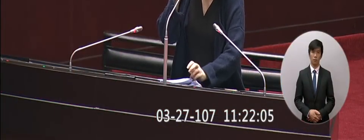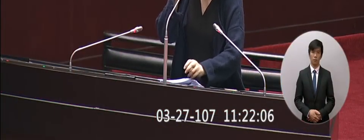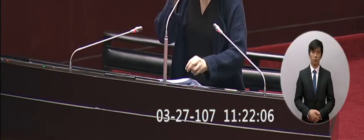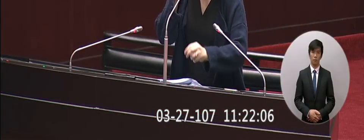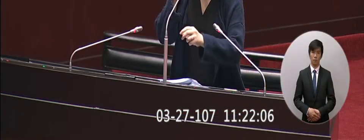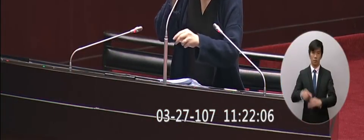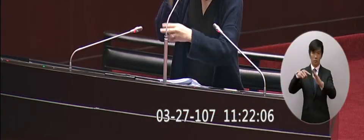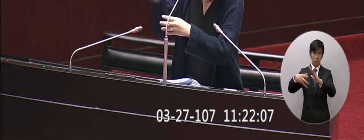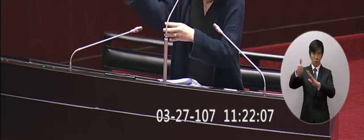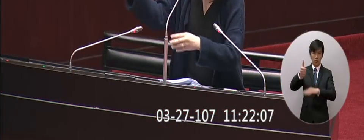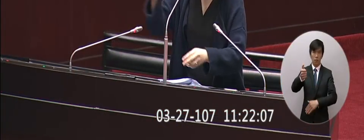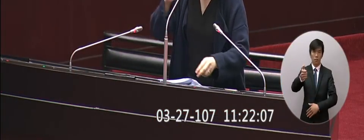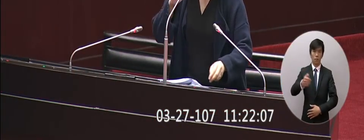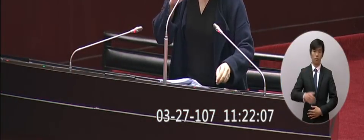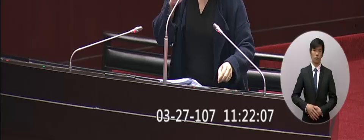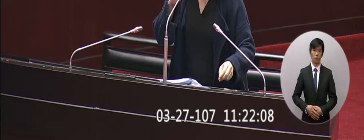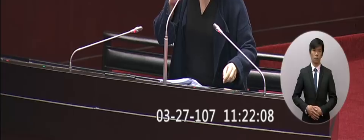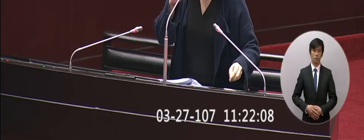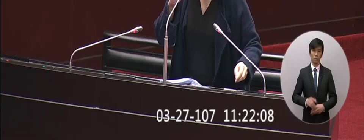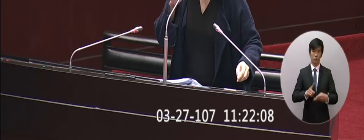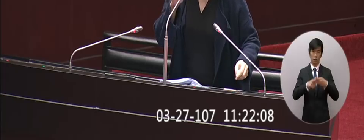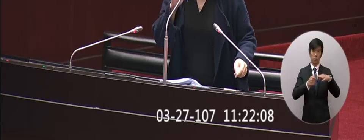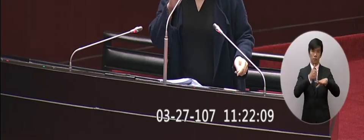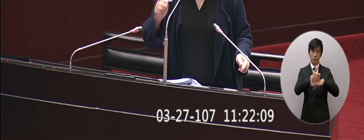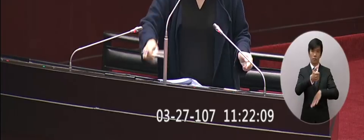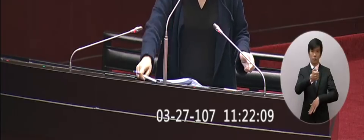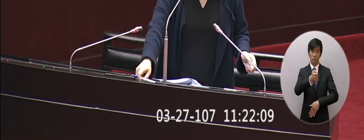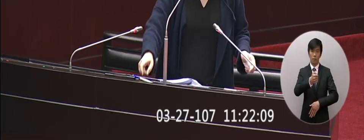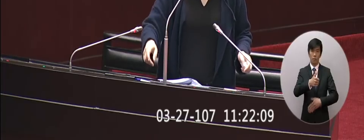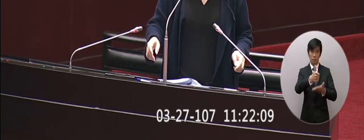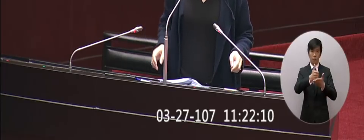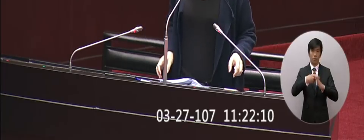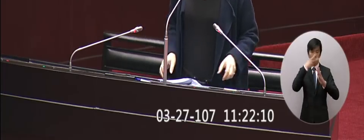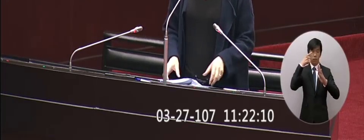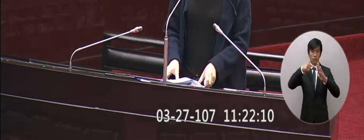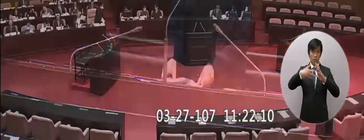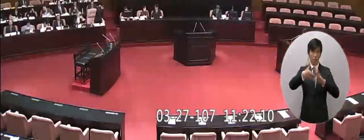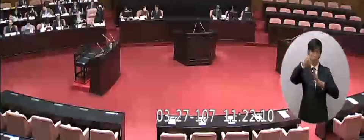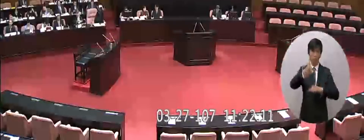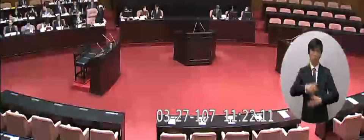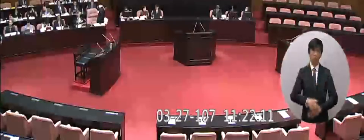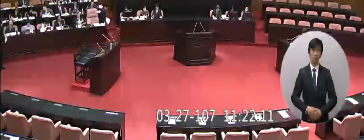谢谢院长哦，谢谢这个主席，那有请赖院长。 请赖院长。